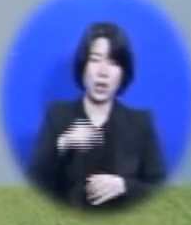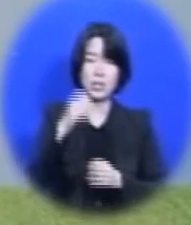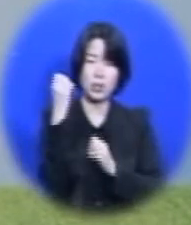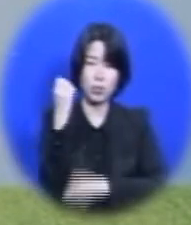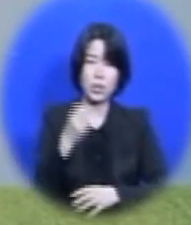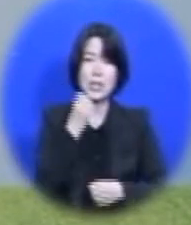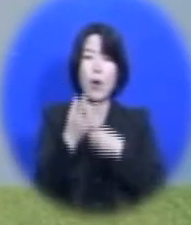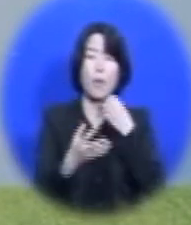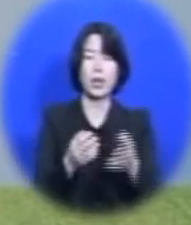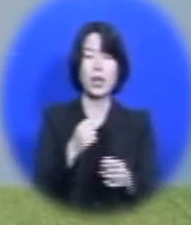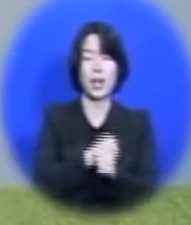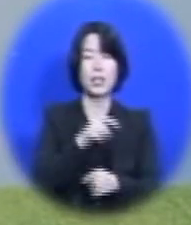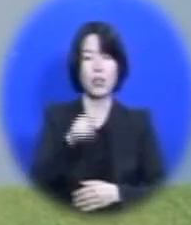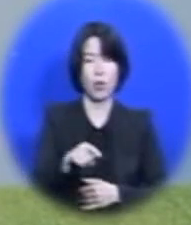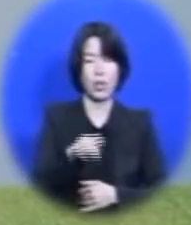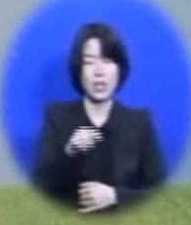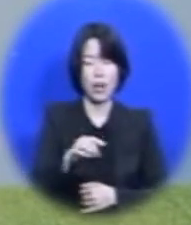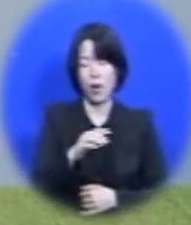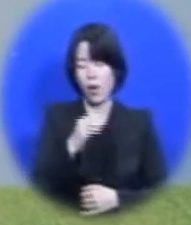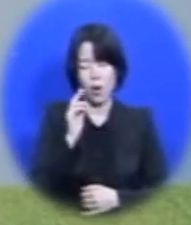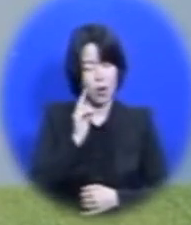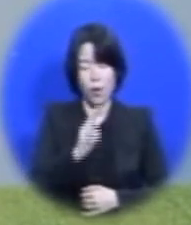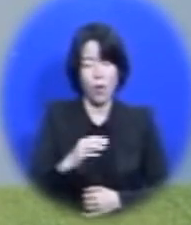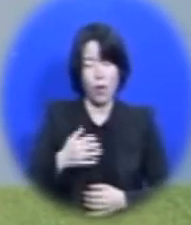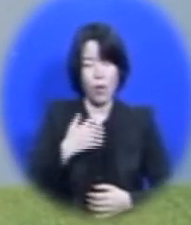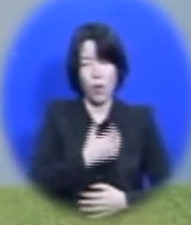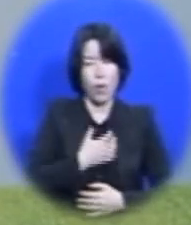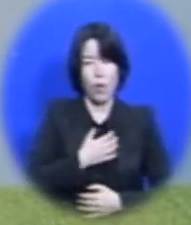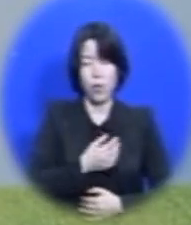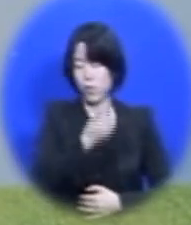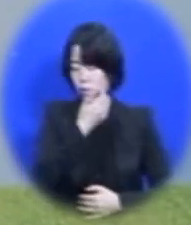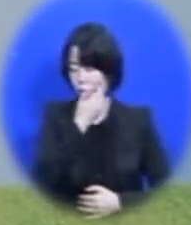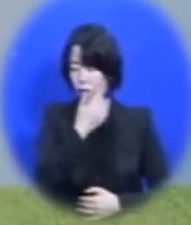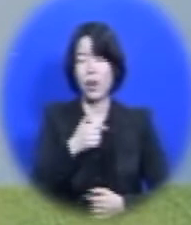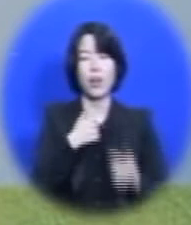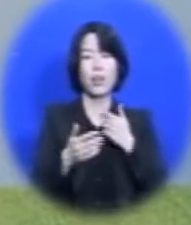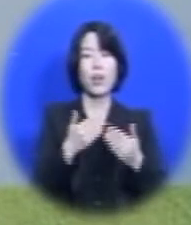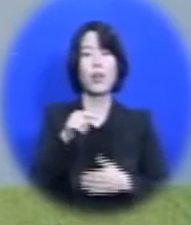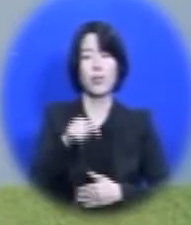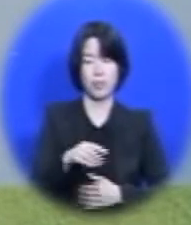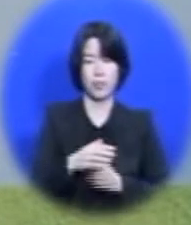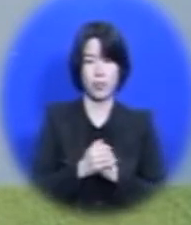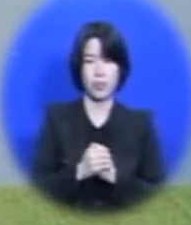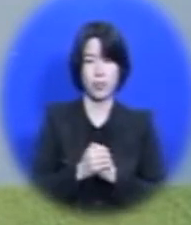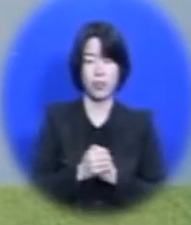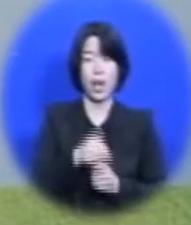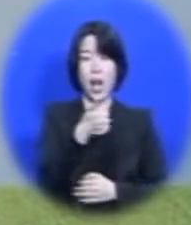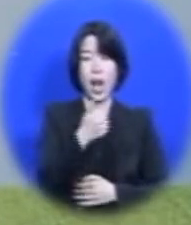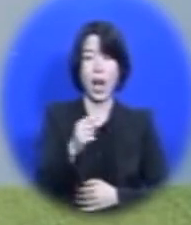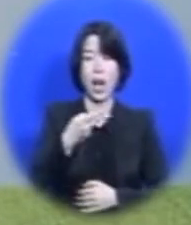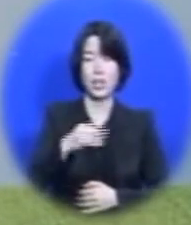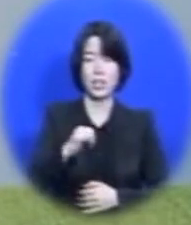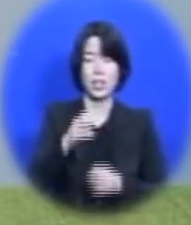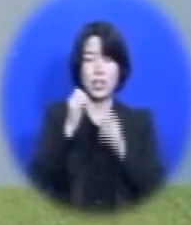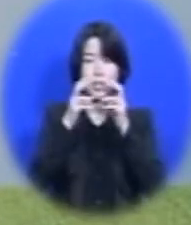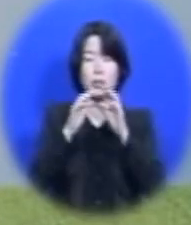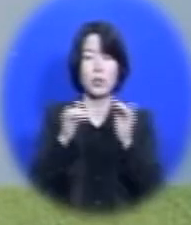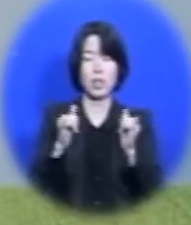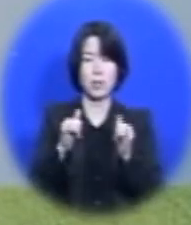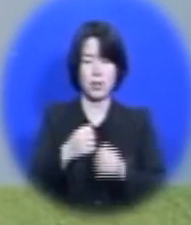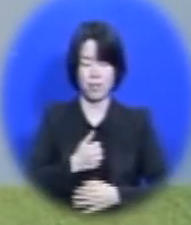자백하라는 것이었다. 이것은 매우 고통스럽고 수치스러운 경험이었다. 하디 선교사님은 대단히